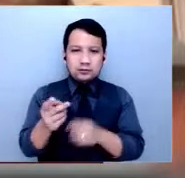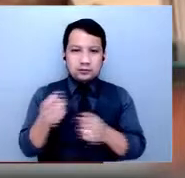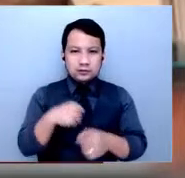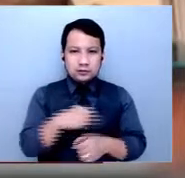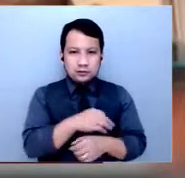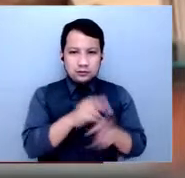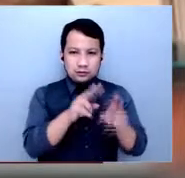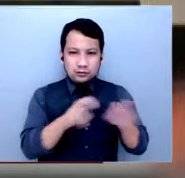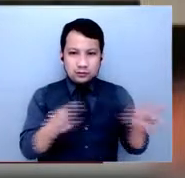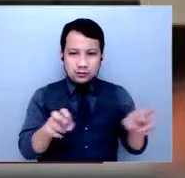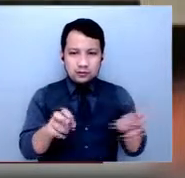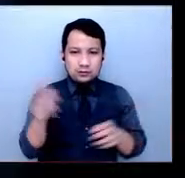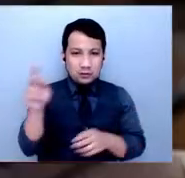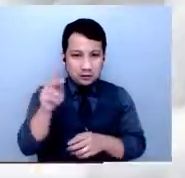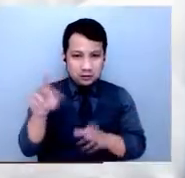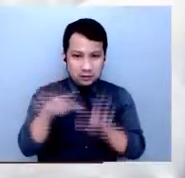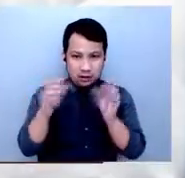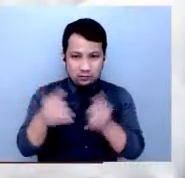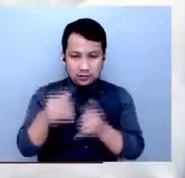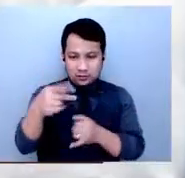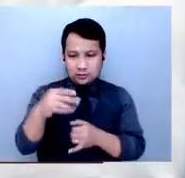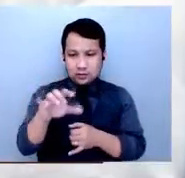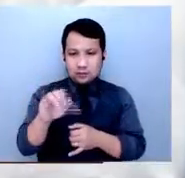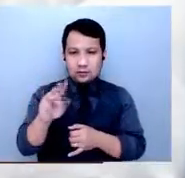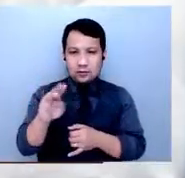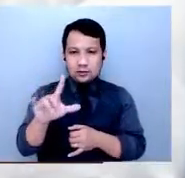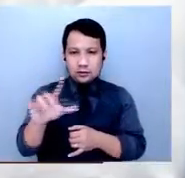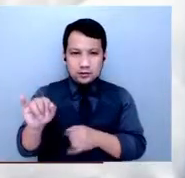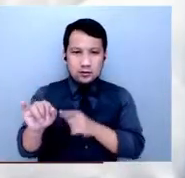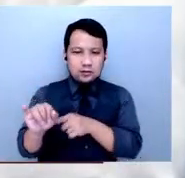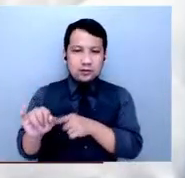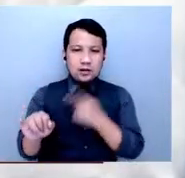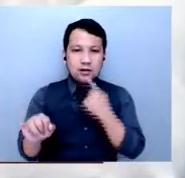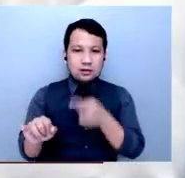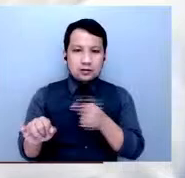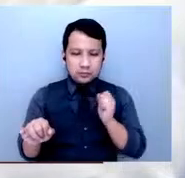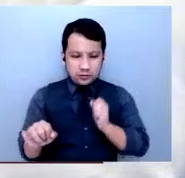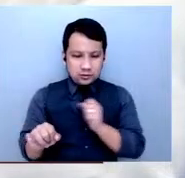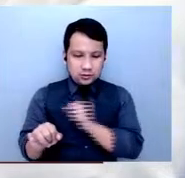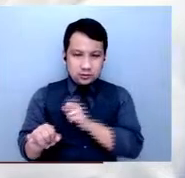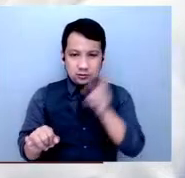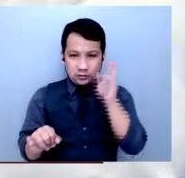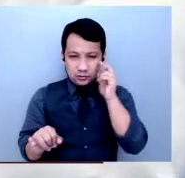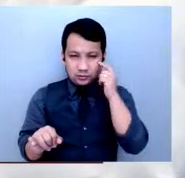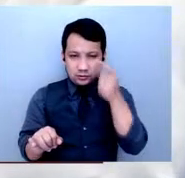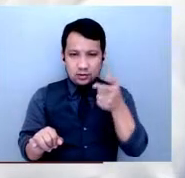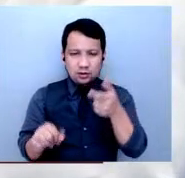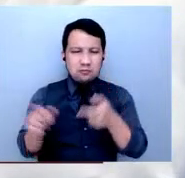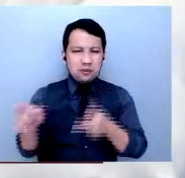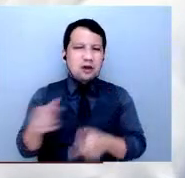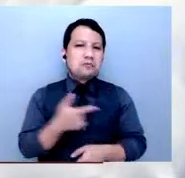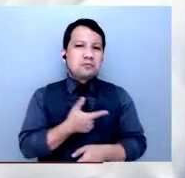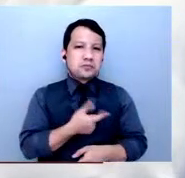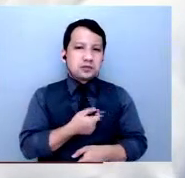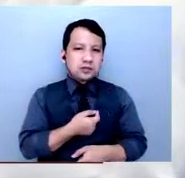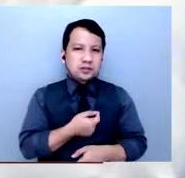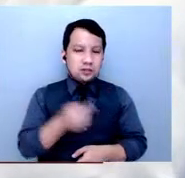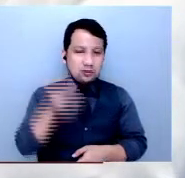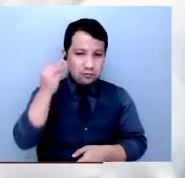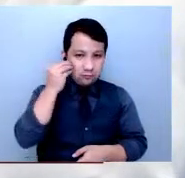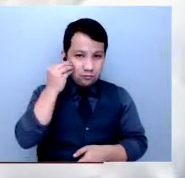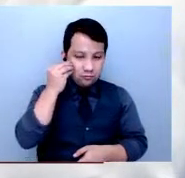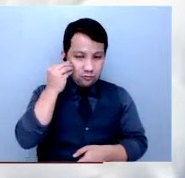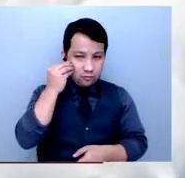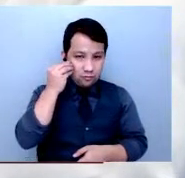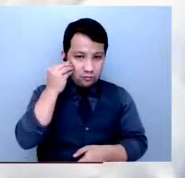investigasyon sa formally. Sabi ni Senate Committee Chairman Richard Gordon, malinaw na guilty sina Mohit at Twinkle dahil